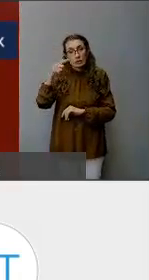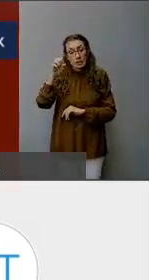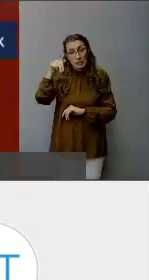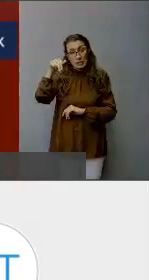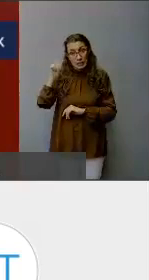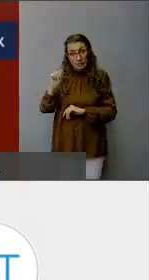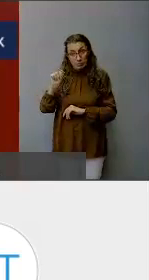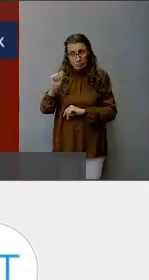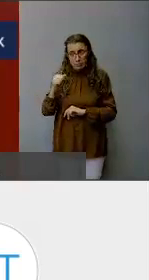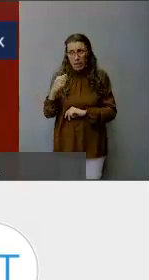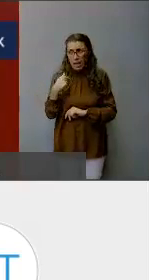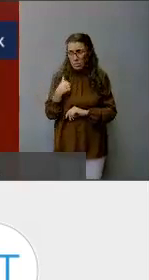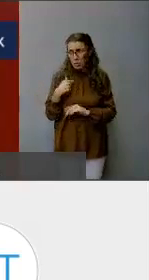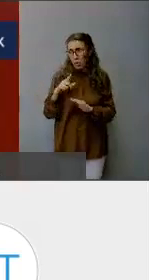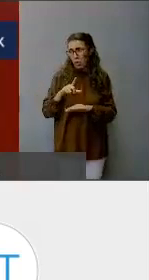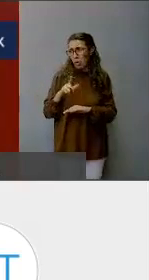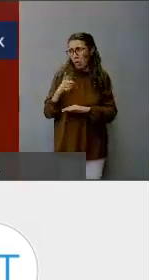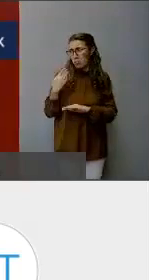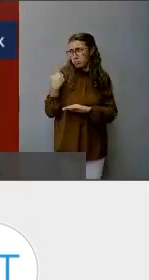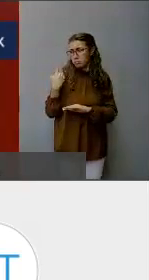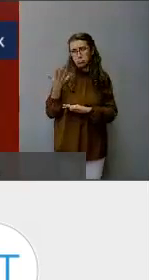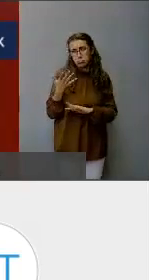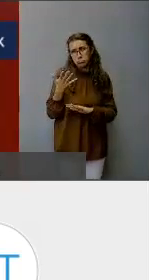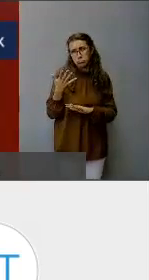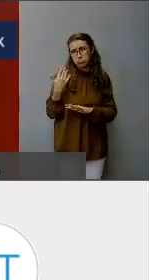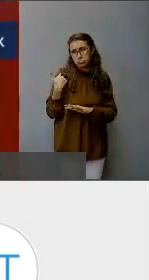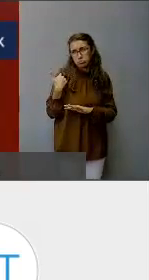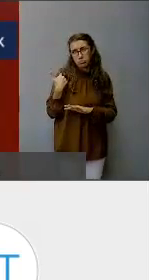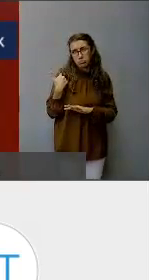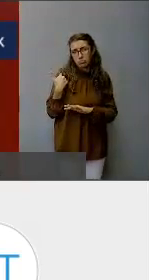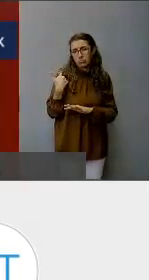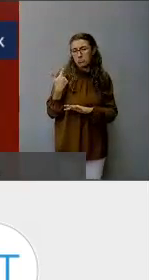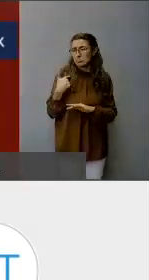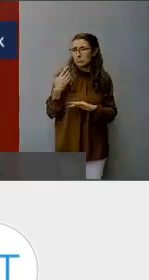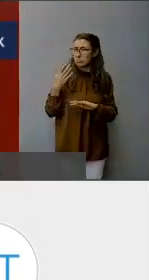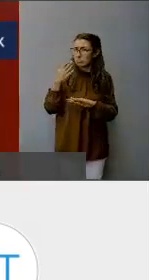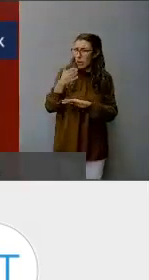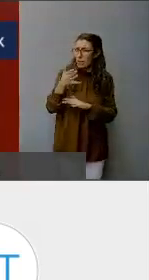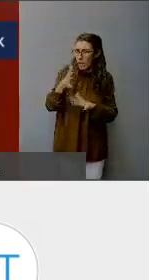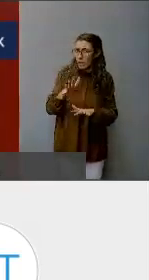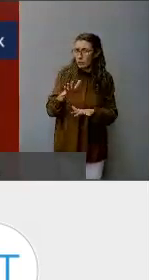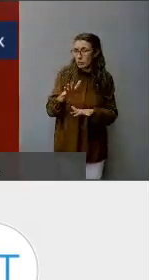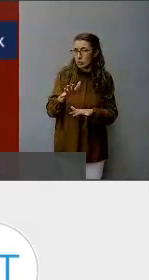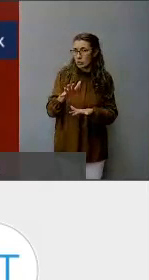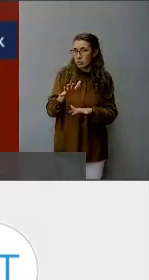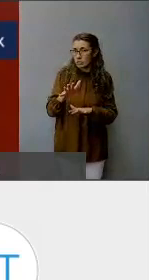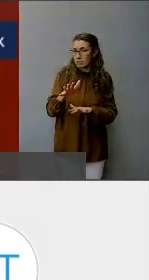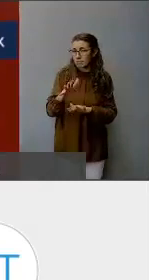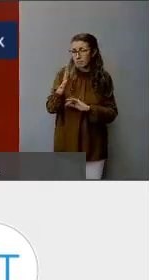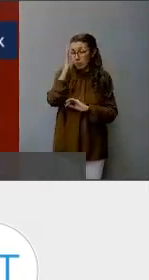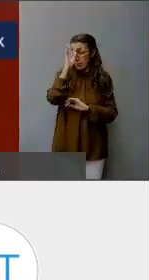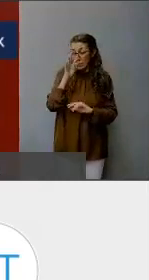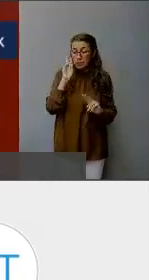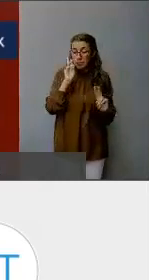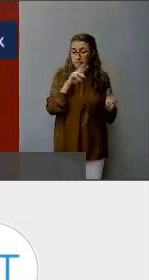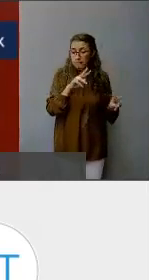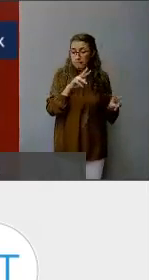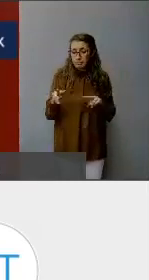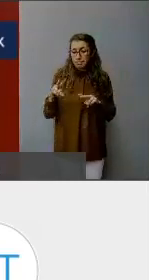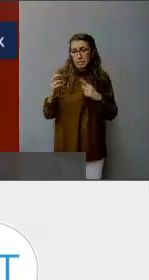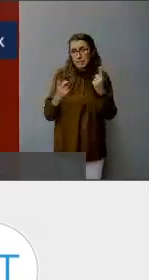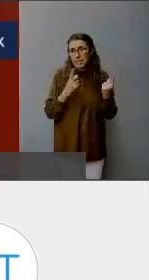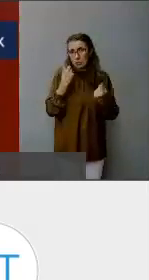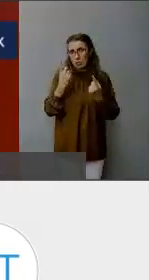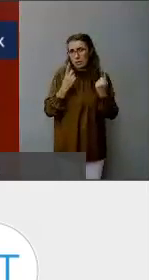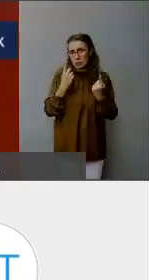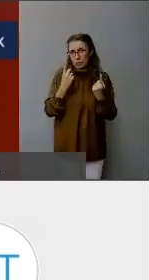di andare a fare una un accesso in loco per verificare la situazione